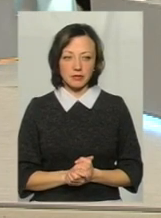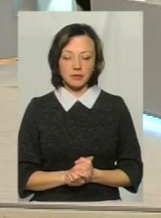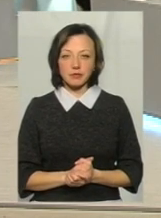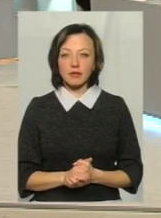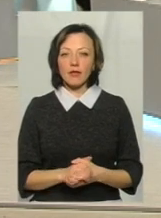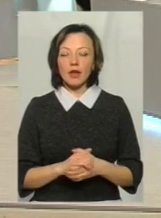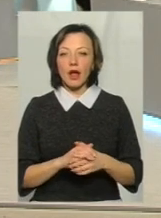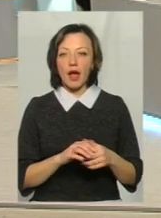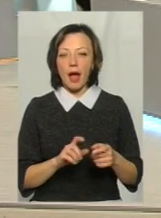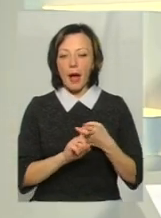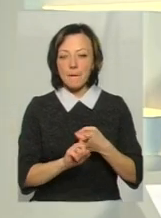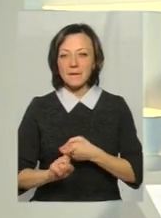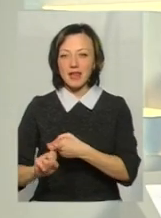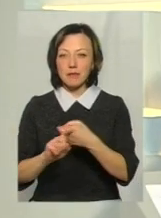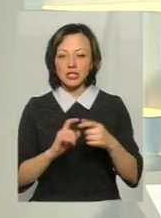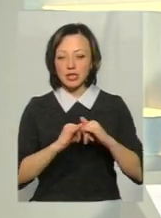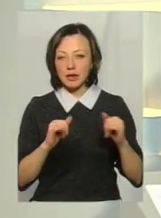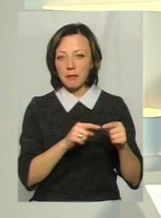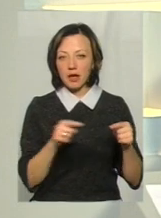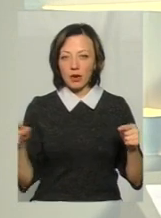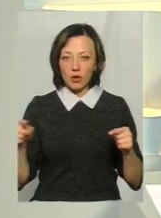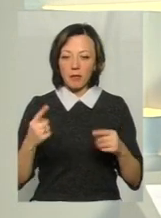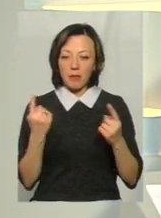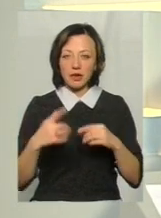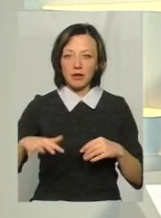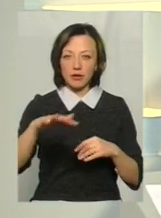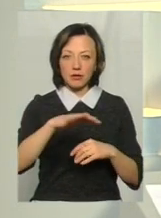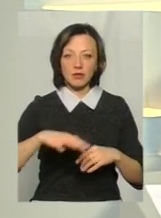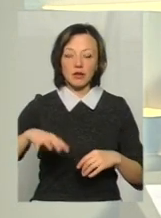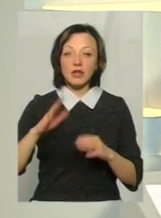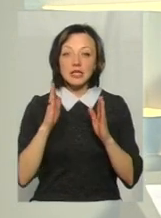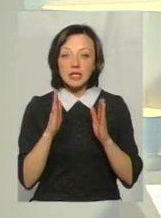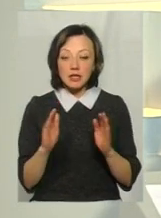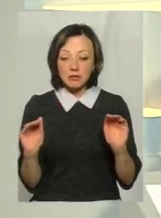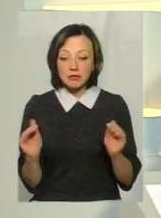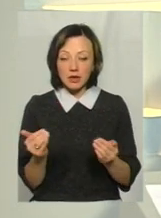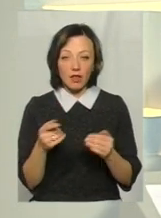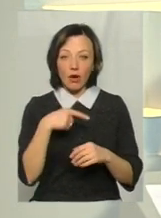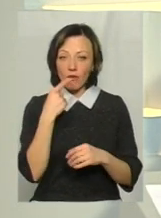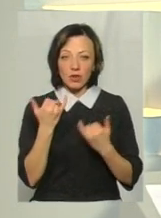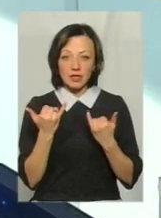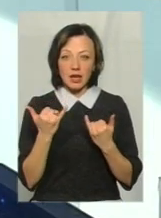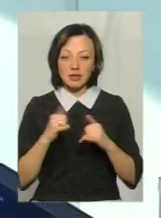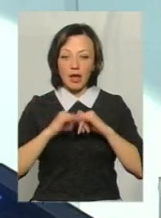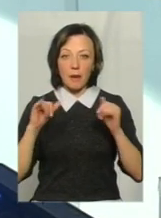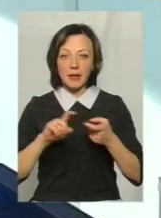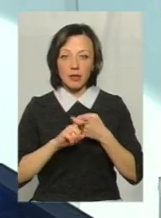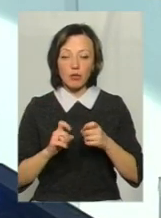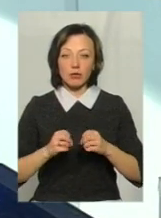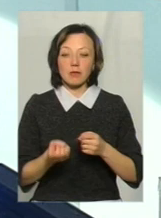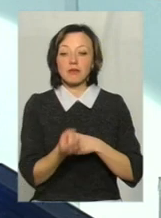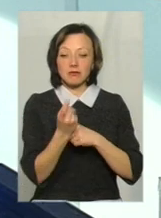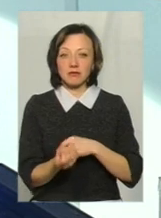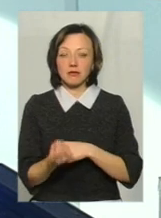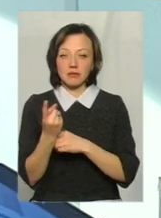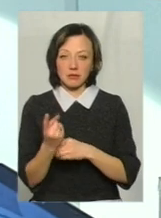може бути оголошений в усій Україні? Ну, тому що у нас же ж немає пандемії. Тобто, говориться про що? Навіть не говориться зараз про епідемію, говориться про спалахи. Так.